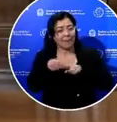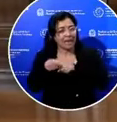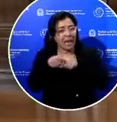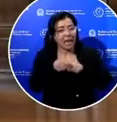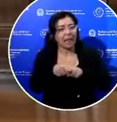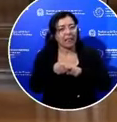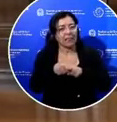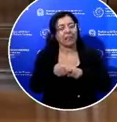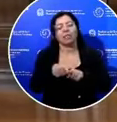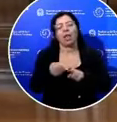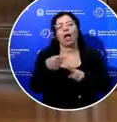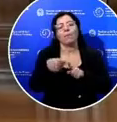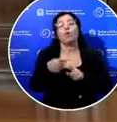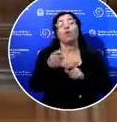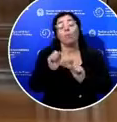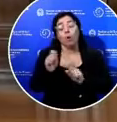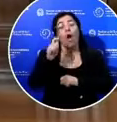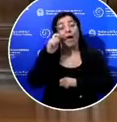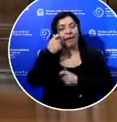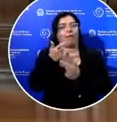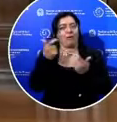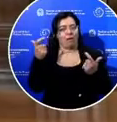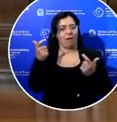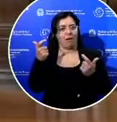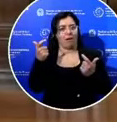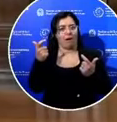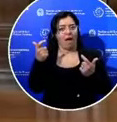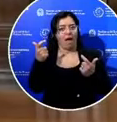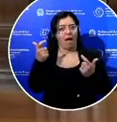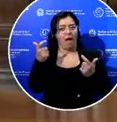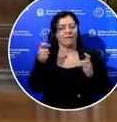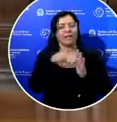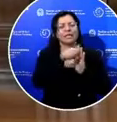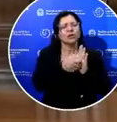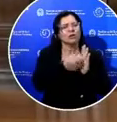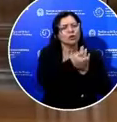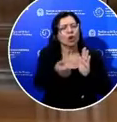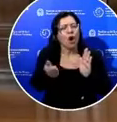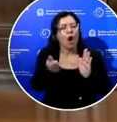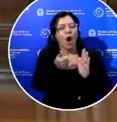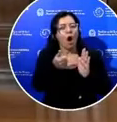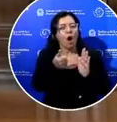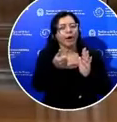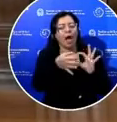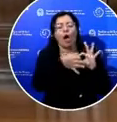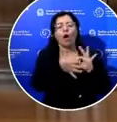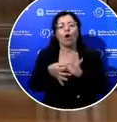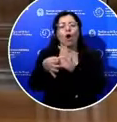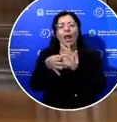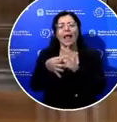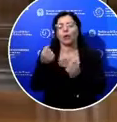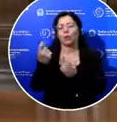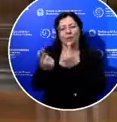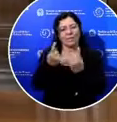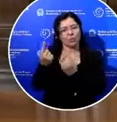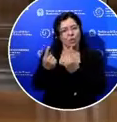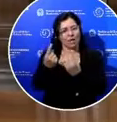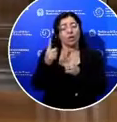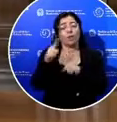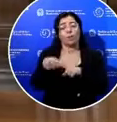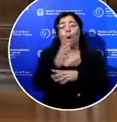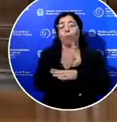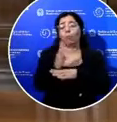e anche di gravi reati. Storie che vanno a comporre un fenomeno e anche un business, quello